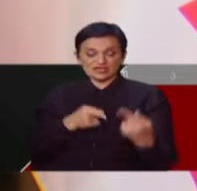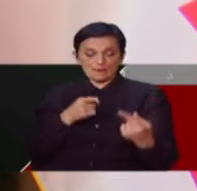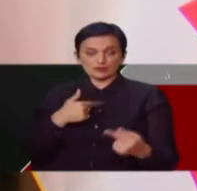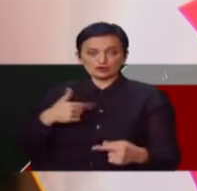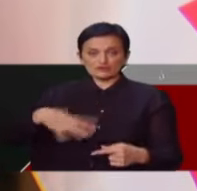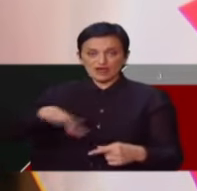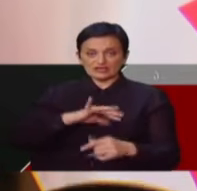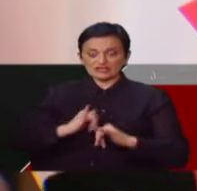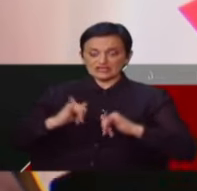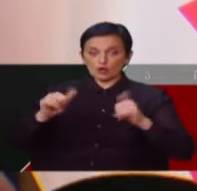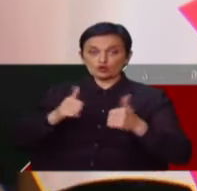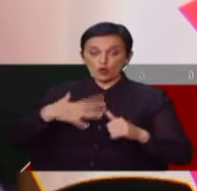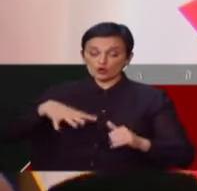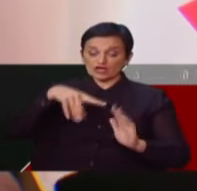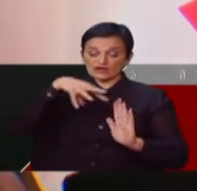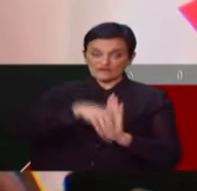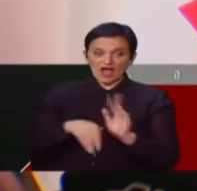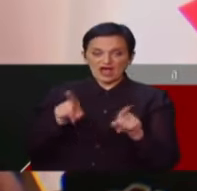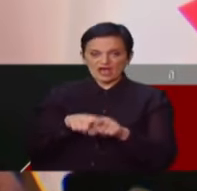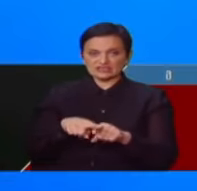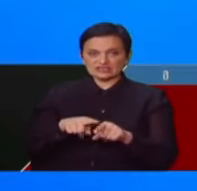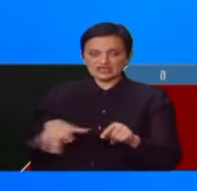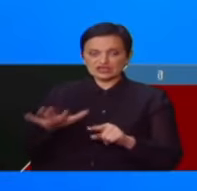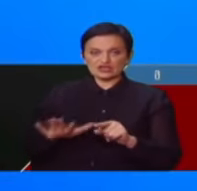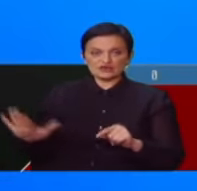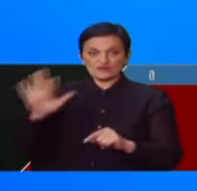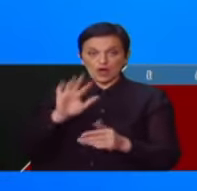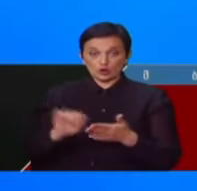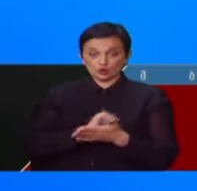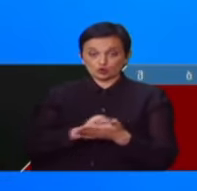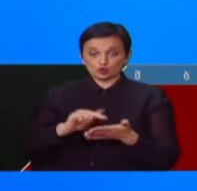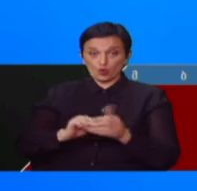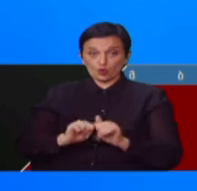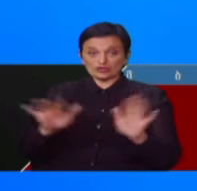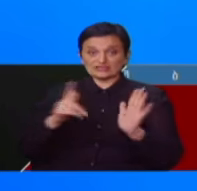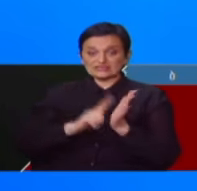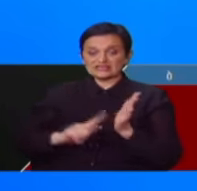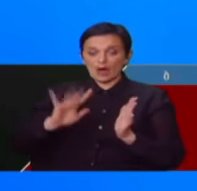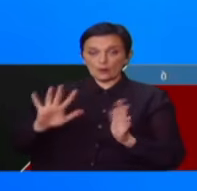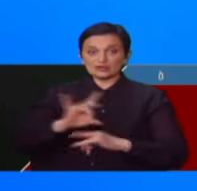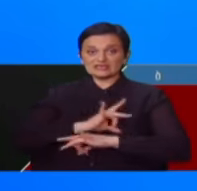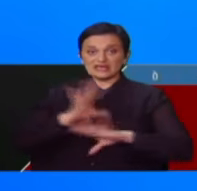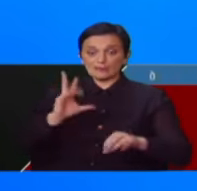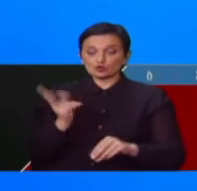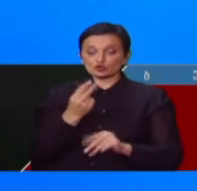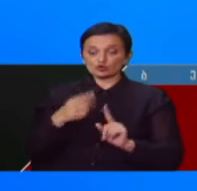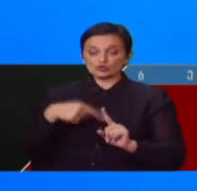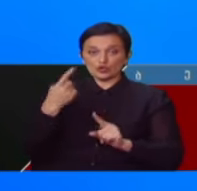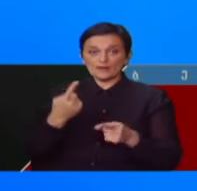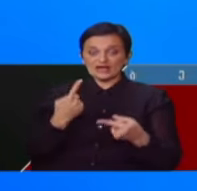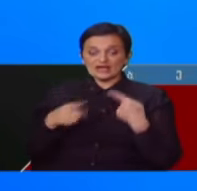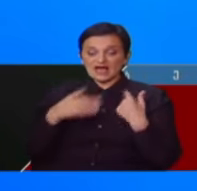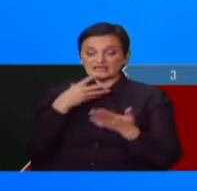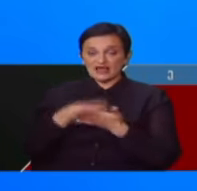ქვეყნის განვითარებას, როგორც ქვეყნის შიგნით, ასევე ქვეყნის გარეთ. დოკუმენტი, რომელიც გამოქვეყნდა 75 საიუბილეო სამიტის შემდგომ, არის განსხვავებული